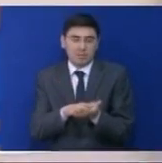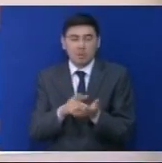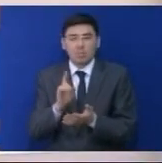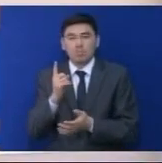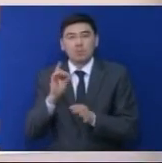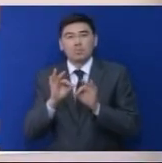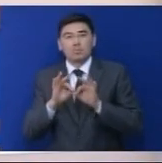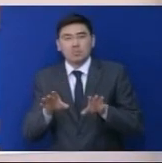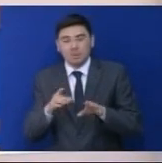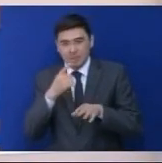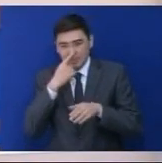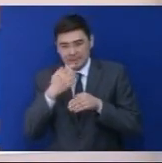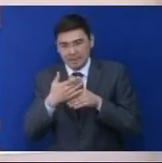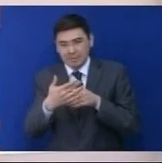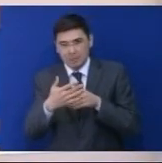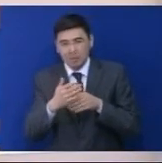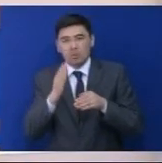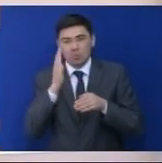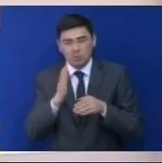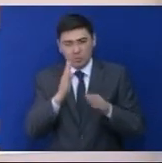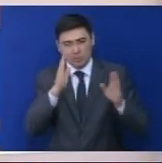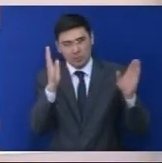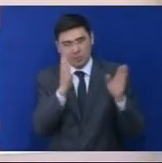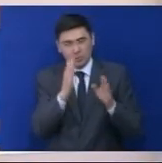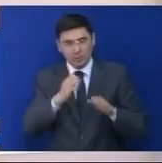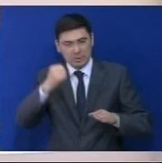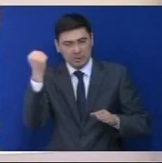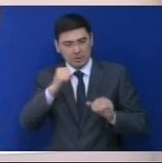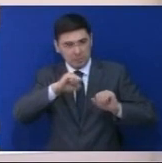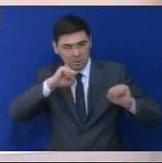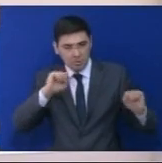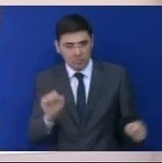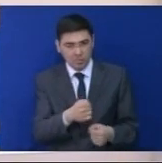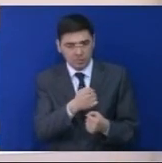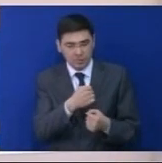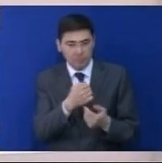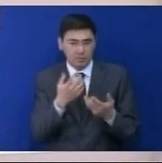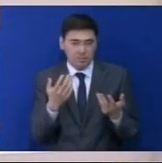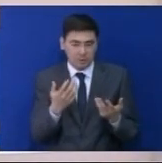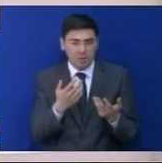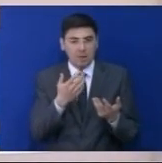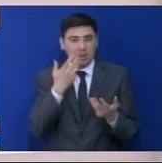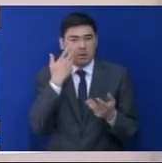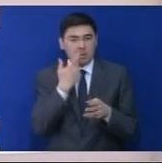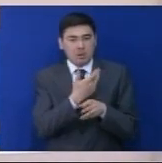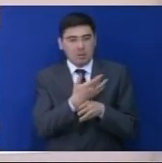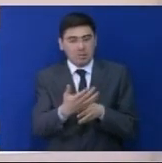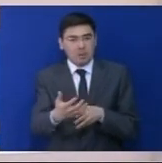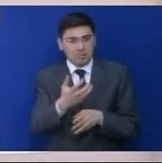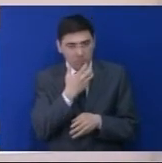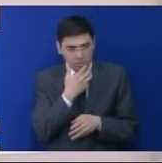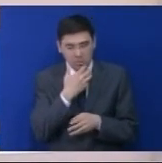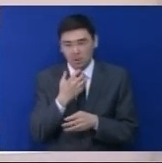ожидаемым похолоданием в ближайшие дни. Как только установится теплая погода с плюсовой температурой воздуха в ночное время, теплоснабжение